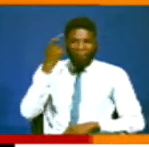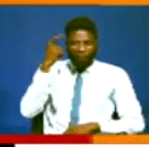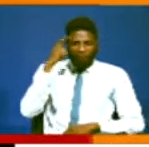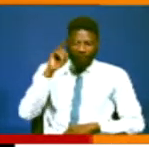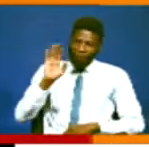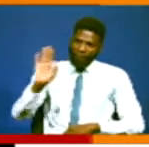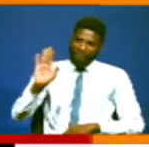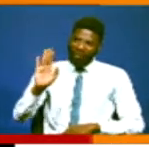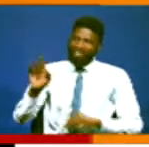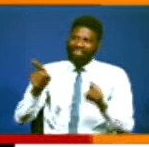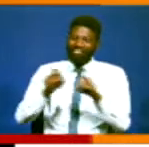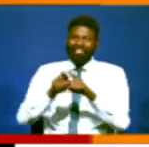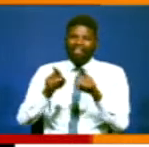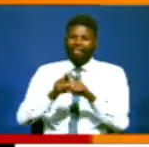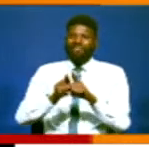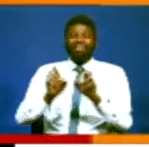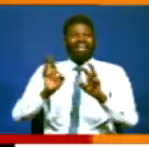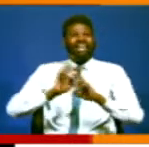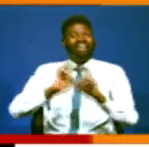haijasukwa kuweza